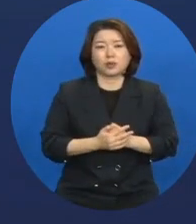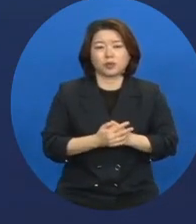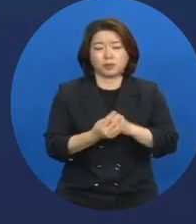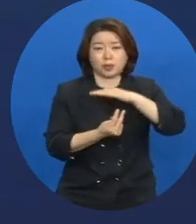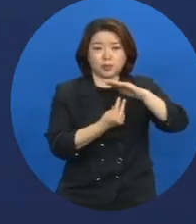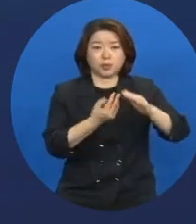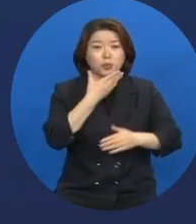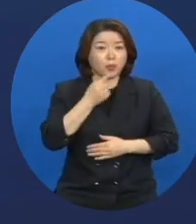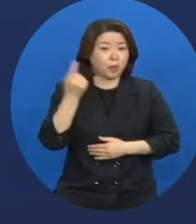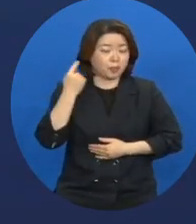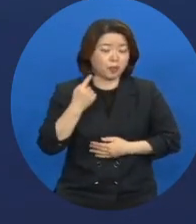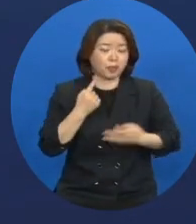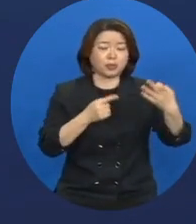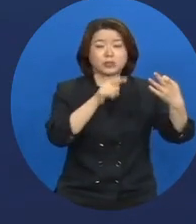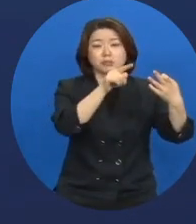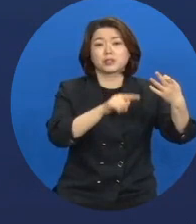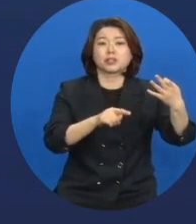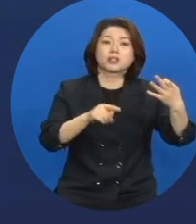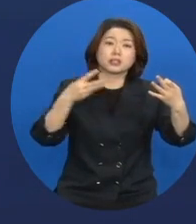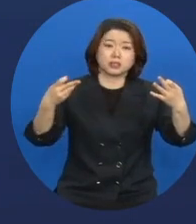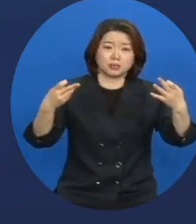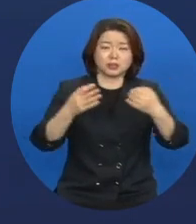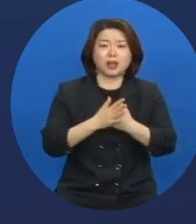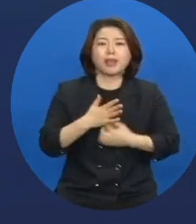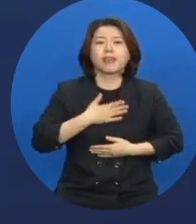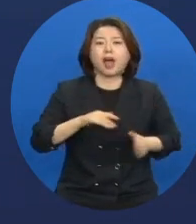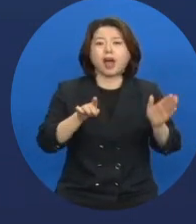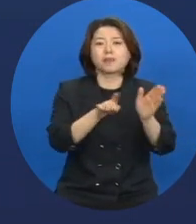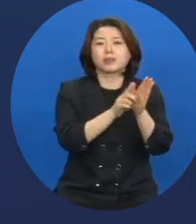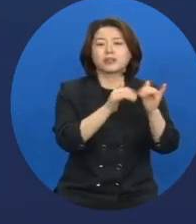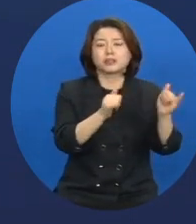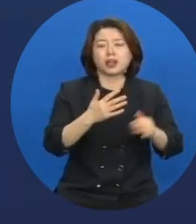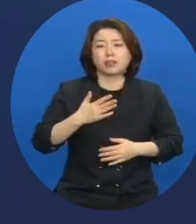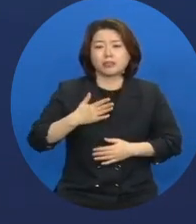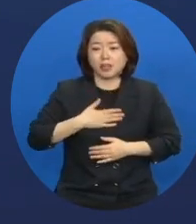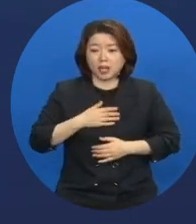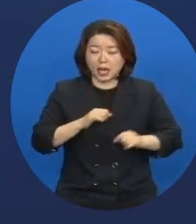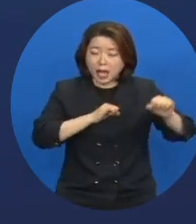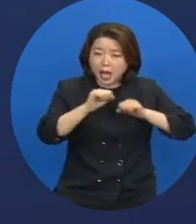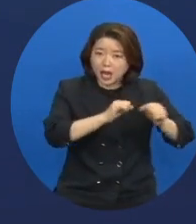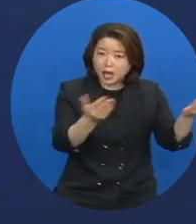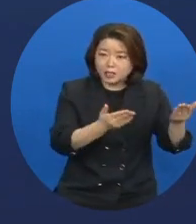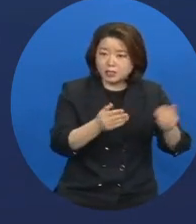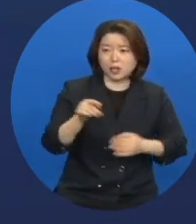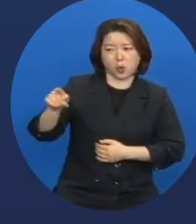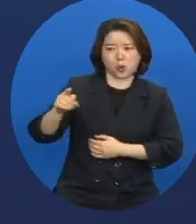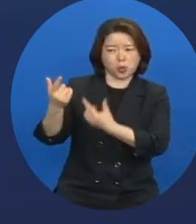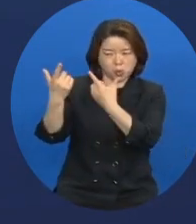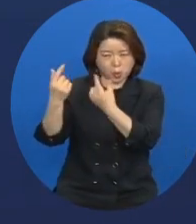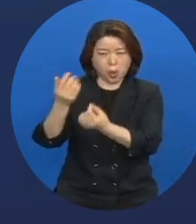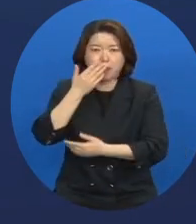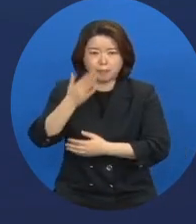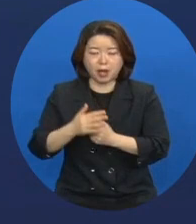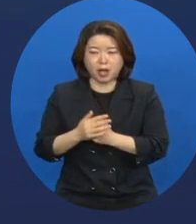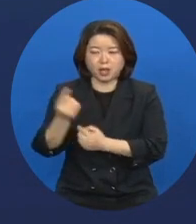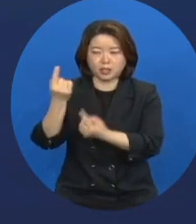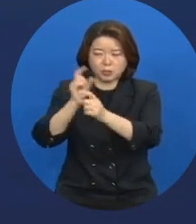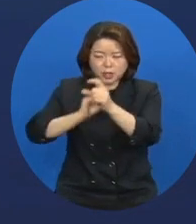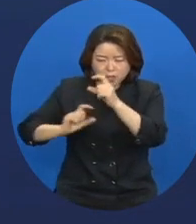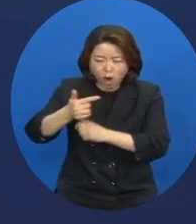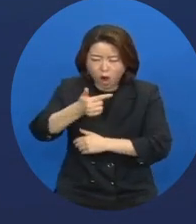12절에 나를 믿는 자는 내가 하는 일을 그도 할 것이요 또한 그보다 큰 일도